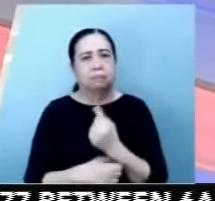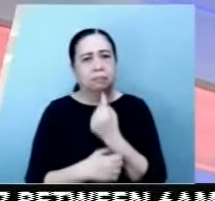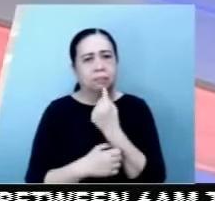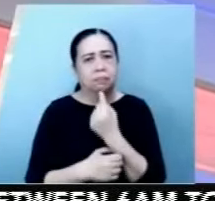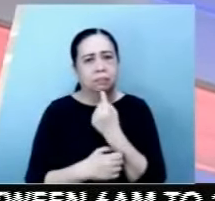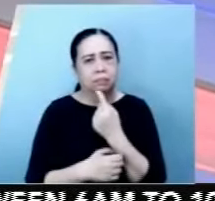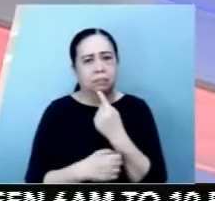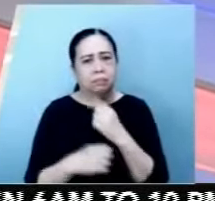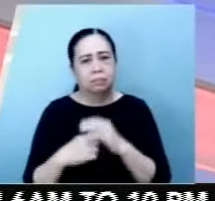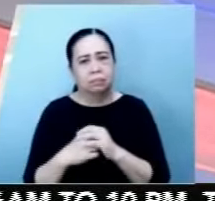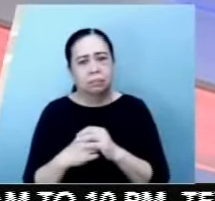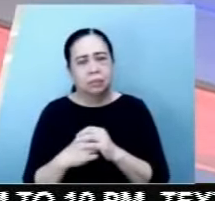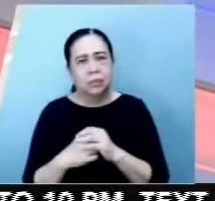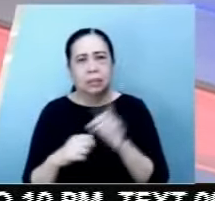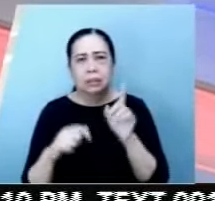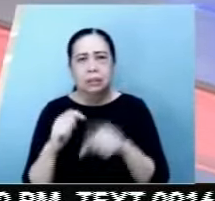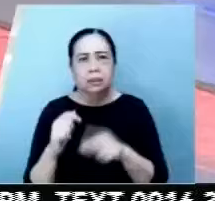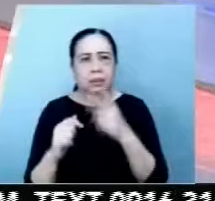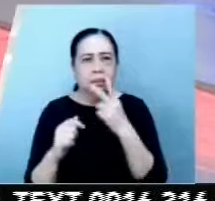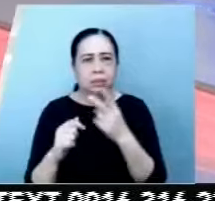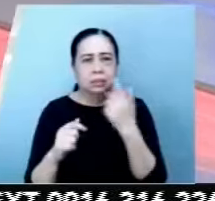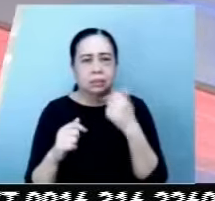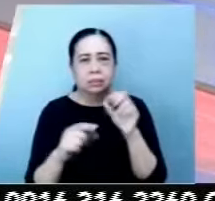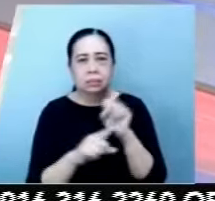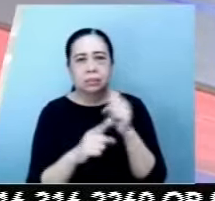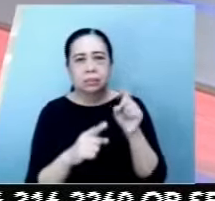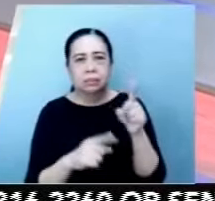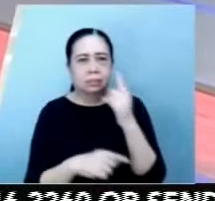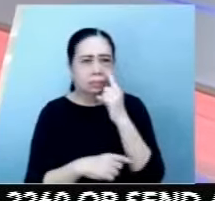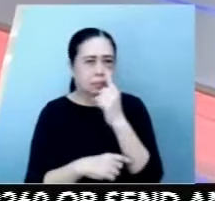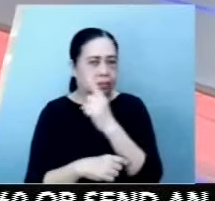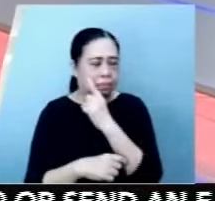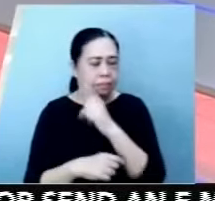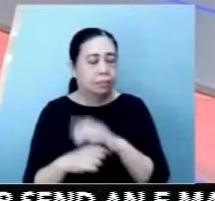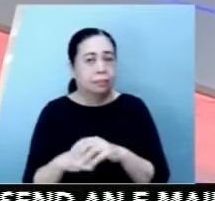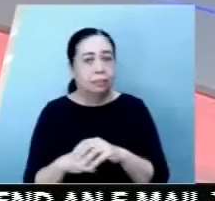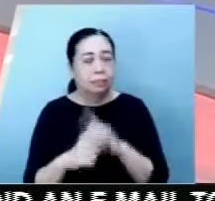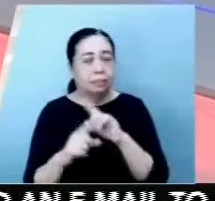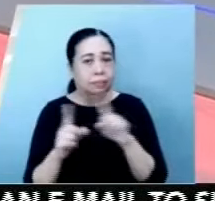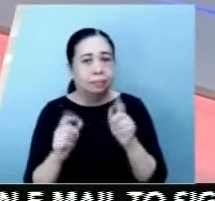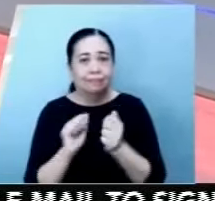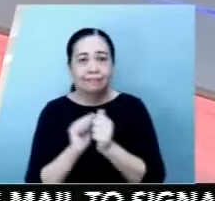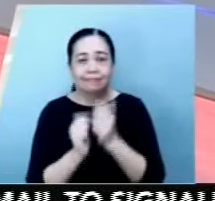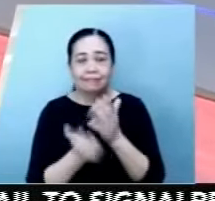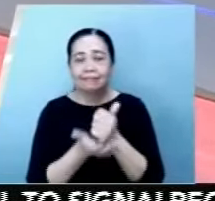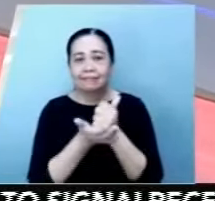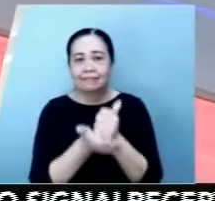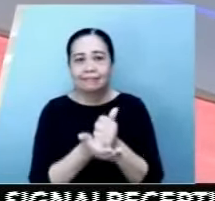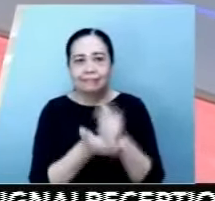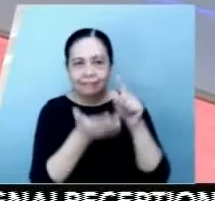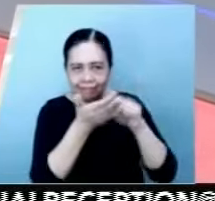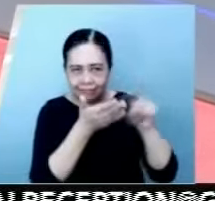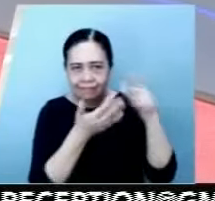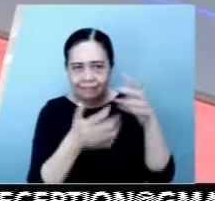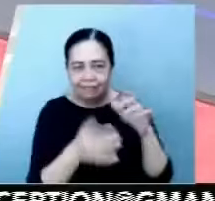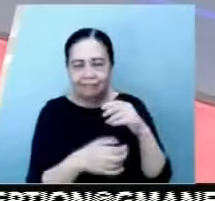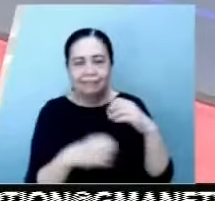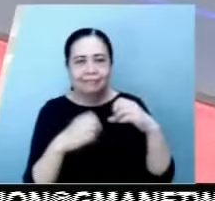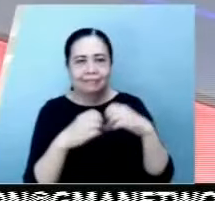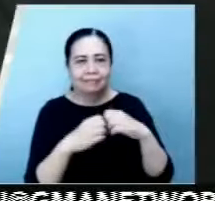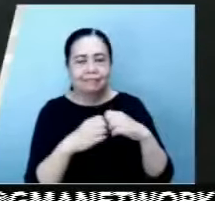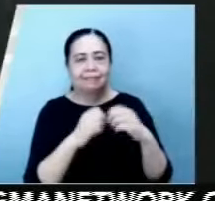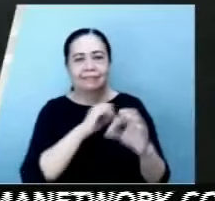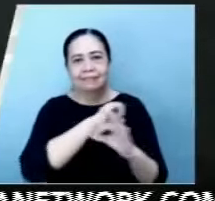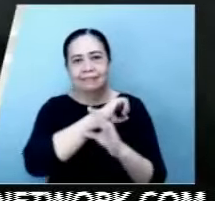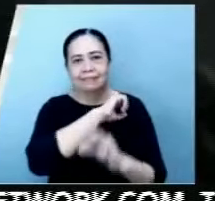rin siyang makita dahil sa kondisyon ng kanyang mata. Pero dahil po sa tulong nyo, naipasuri siya ng GMA Kapuso Foundation.